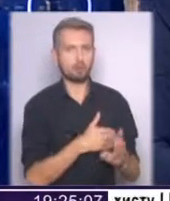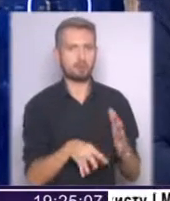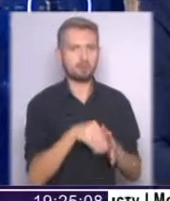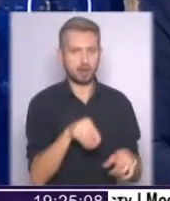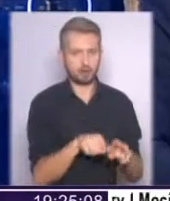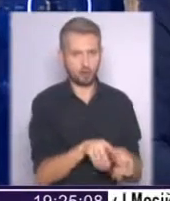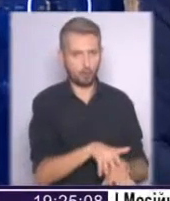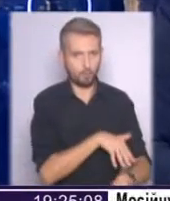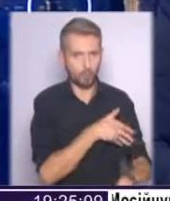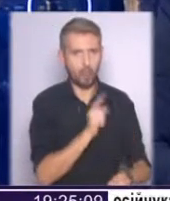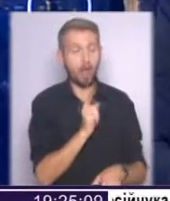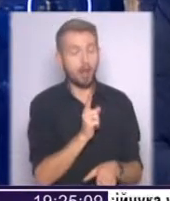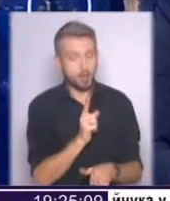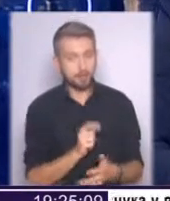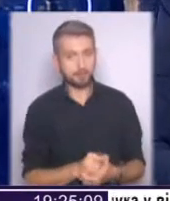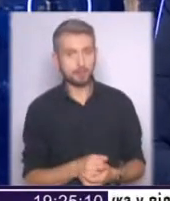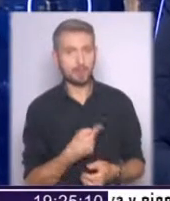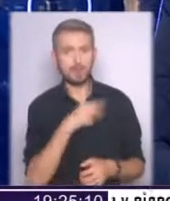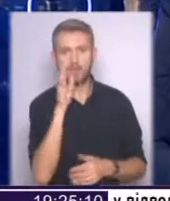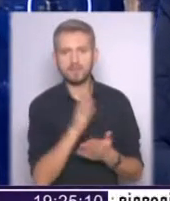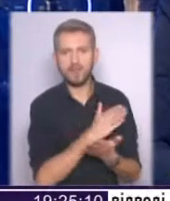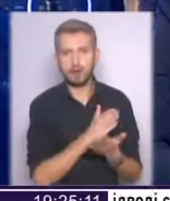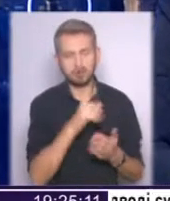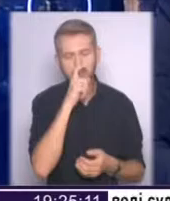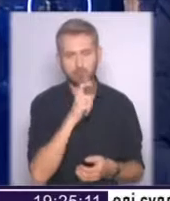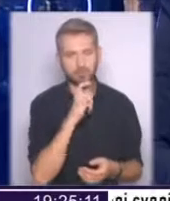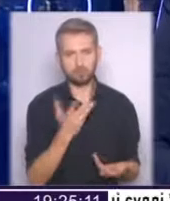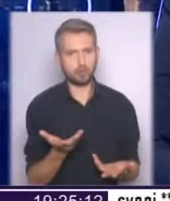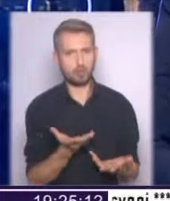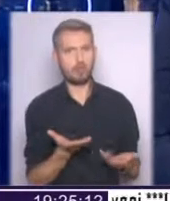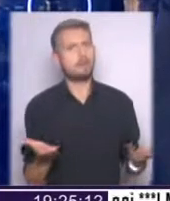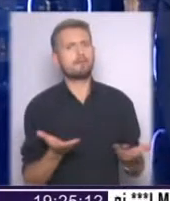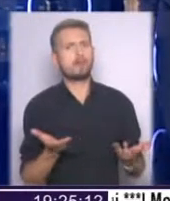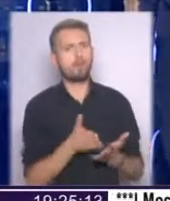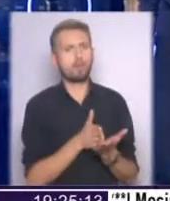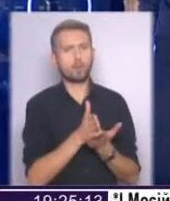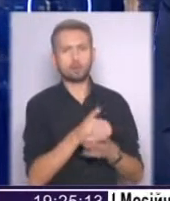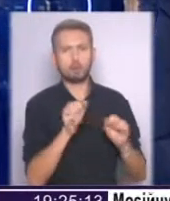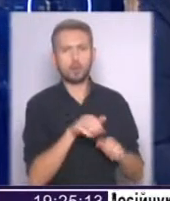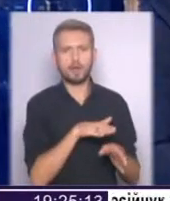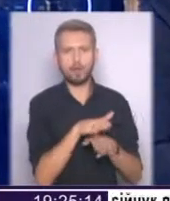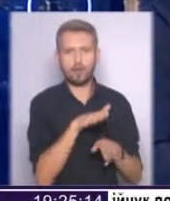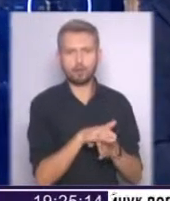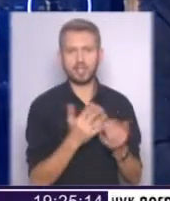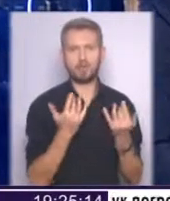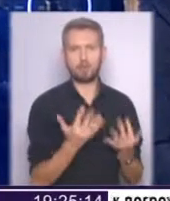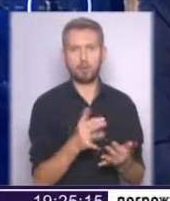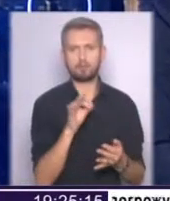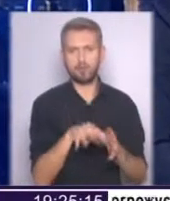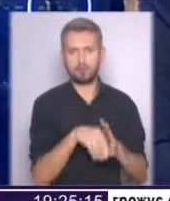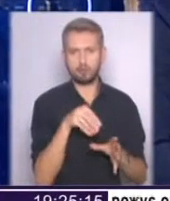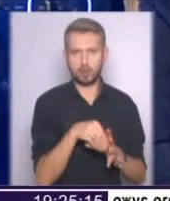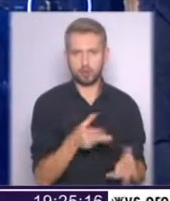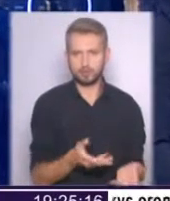часу, ну але менше з тим. То я взагалі не розумію, в якому тоді руслі можна виконувати ось ці вимоги про вибори,